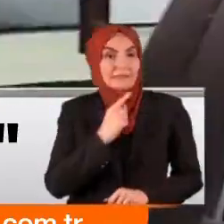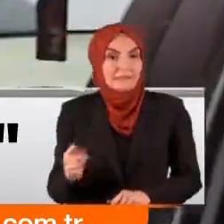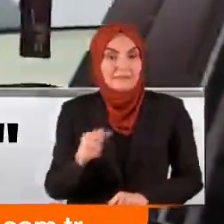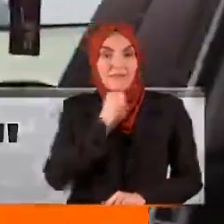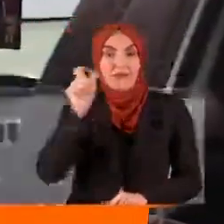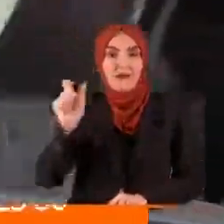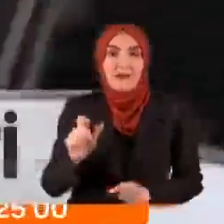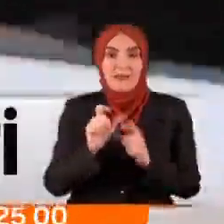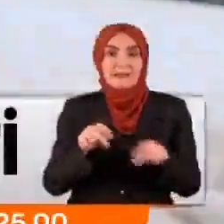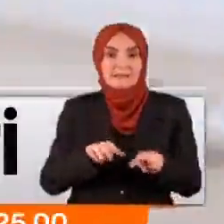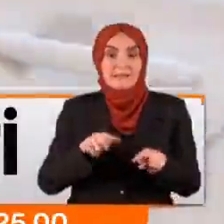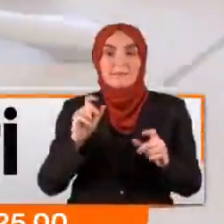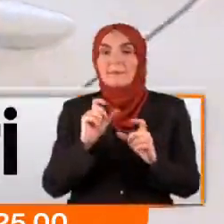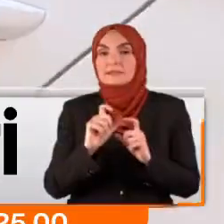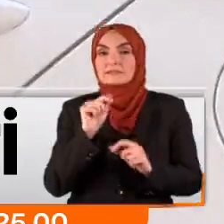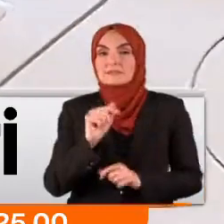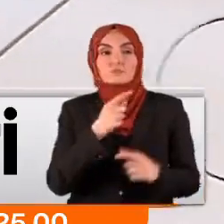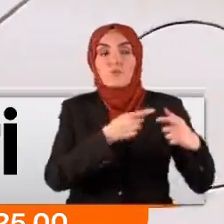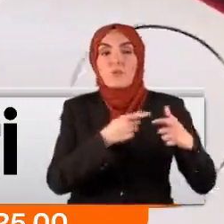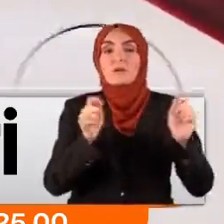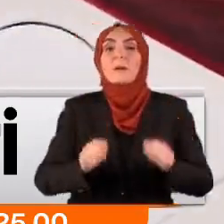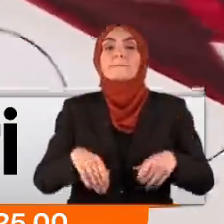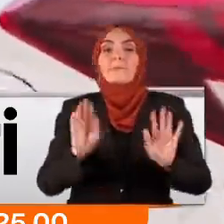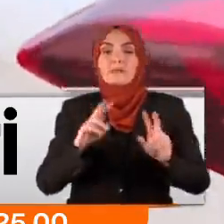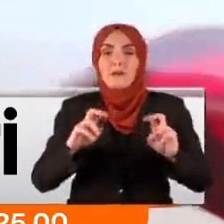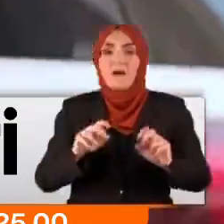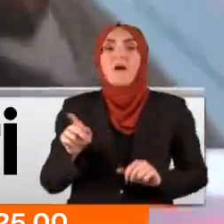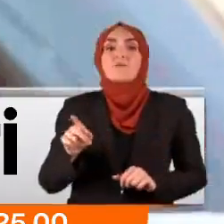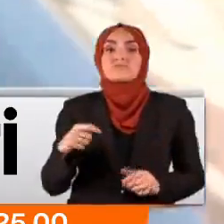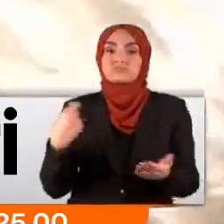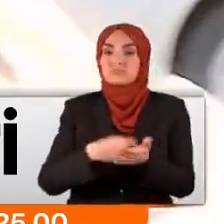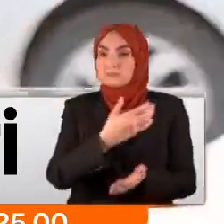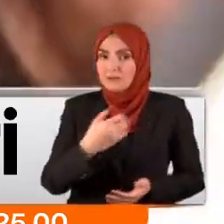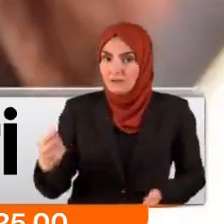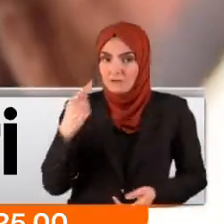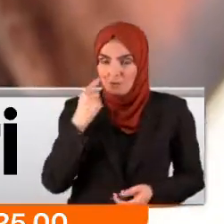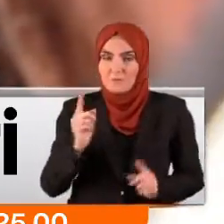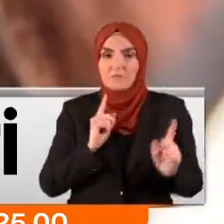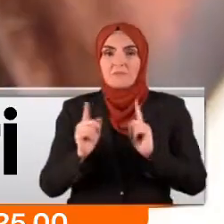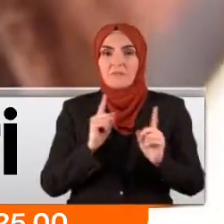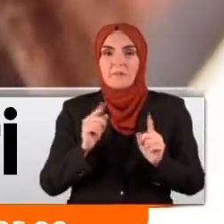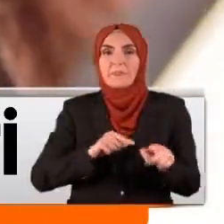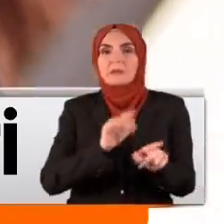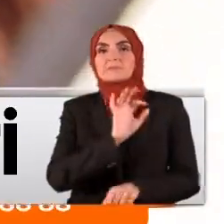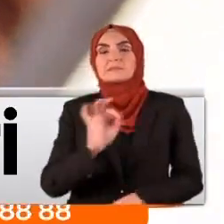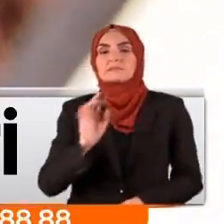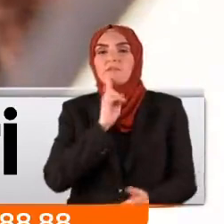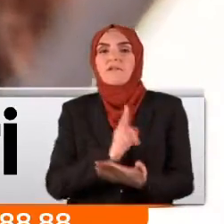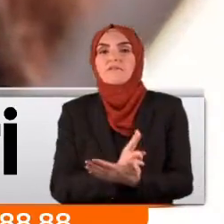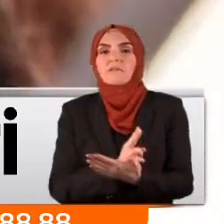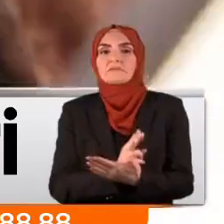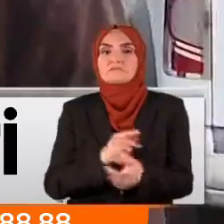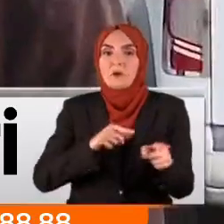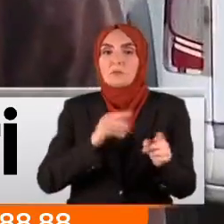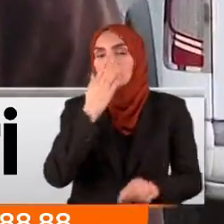sorgulaması yapmadığı, aracı araştırmadan aldığı için davaya takipsizlik kararı verdi. Yani Ali Orak hem dolandırıldı hem de